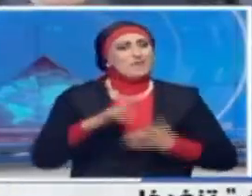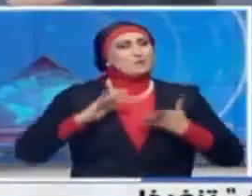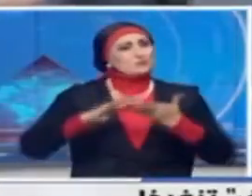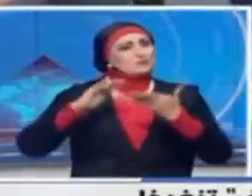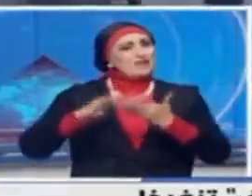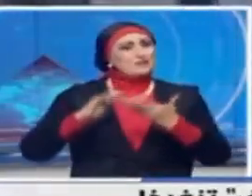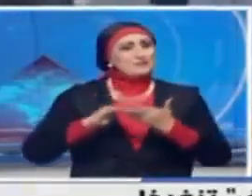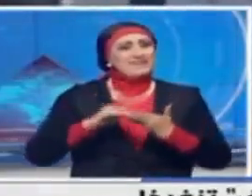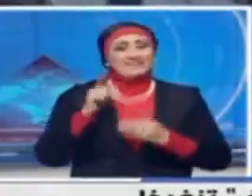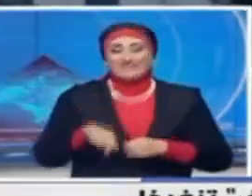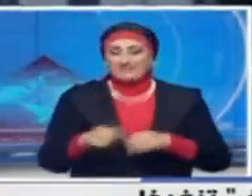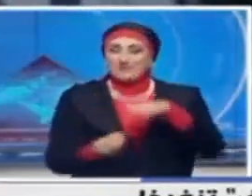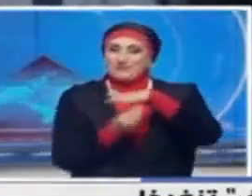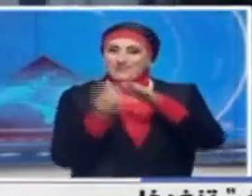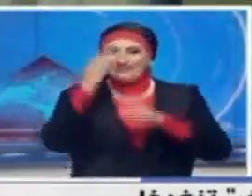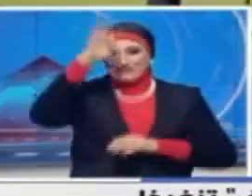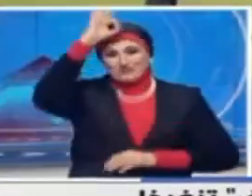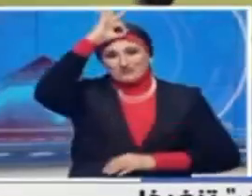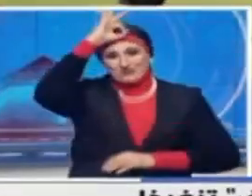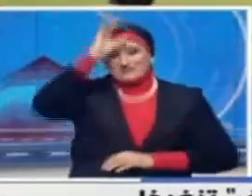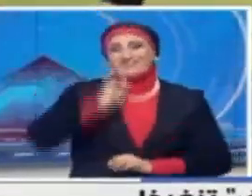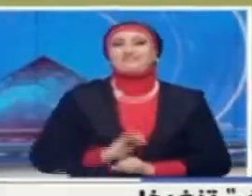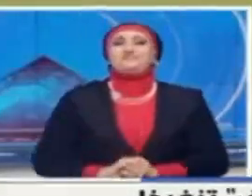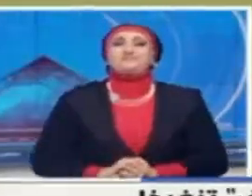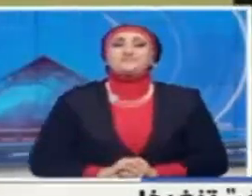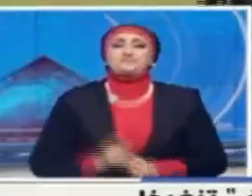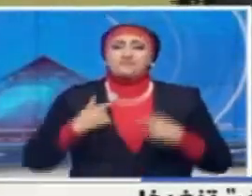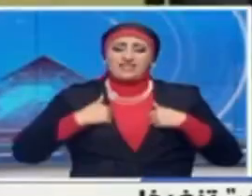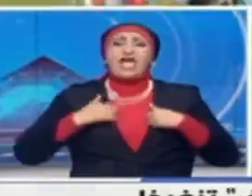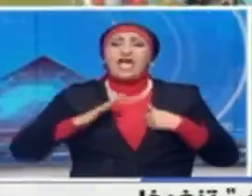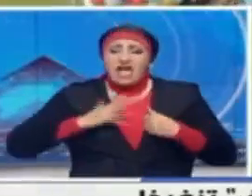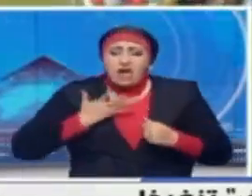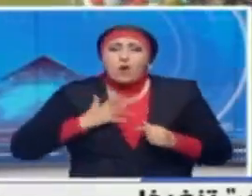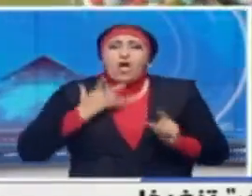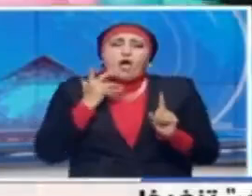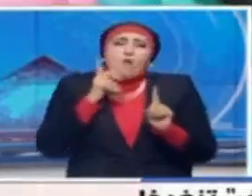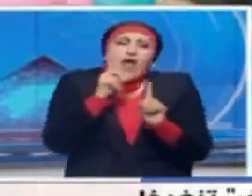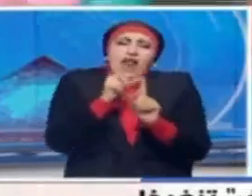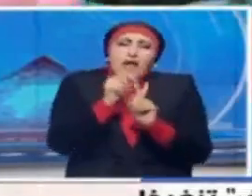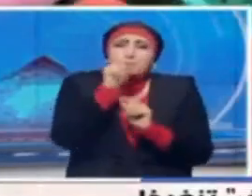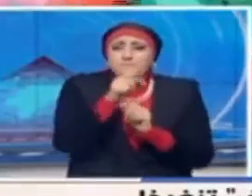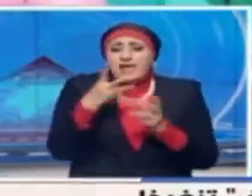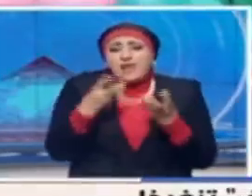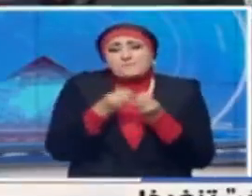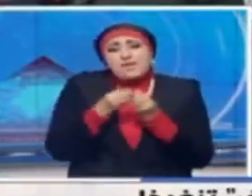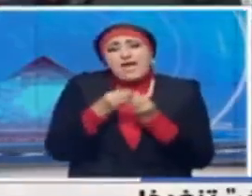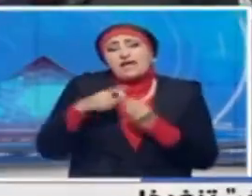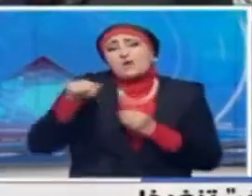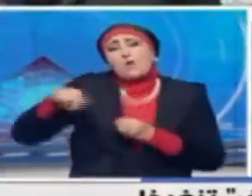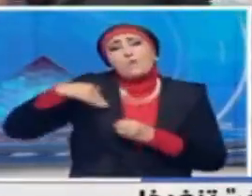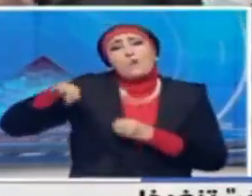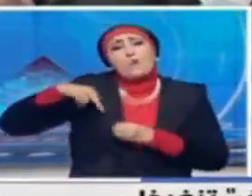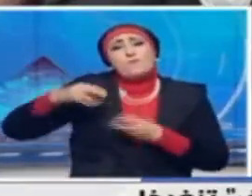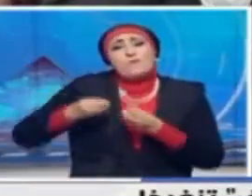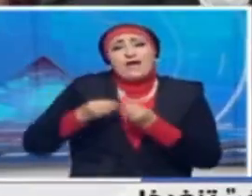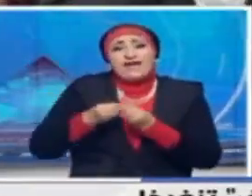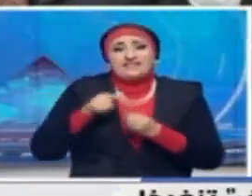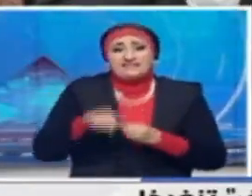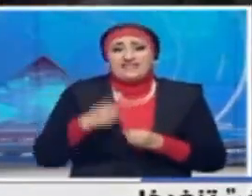في رحاب أكاديمية الشرطة. عندي أمل فيكم وبيكم،